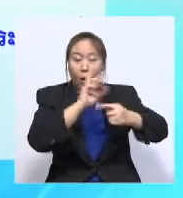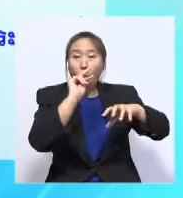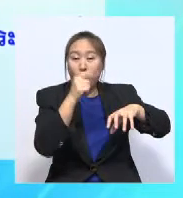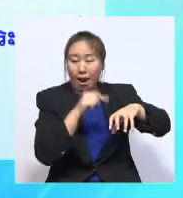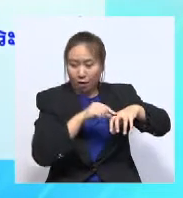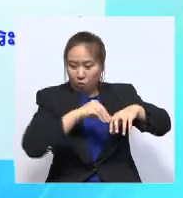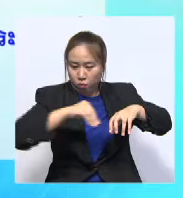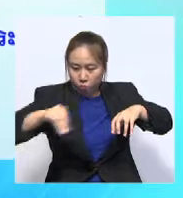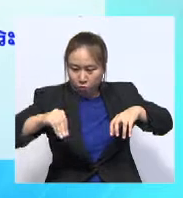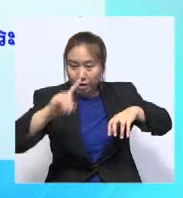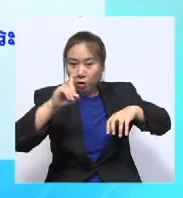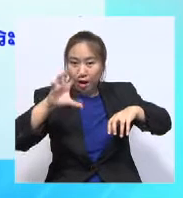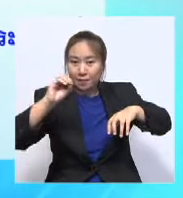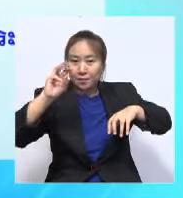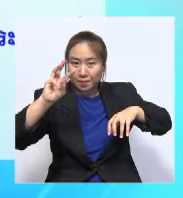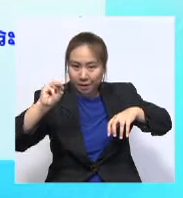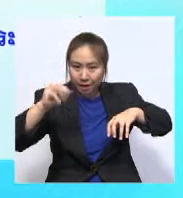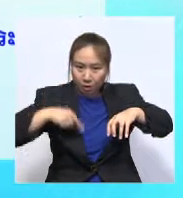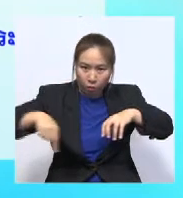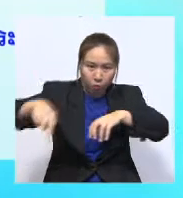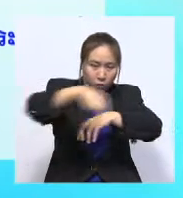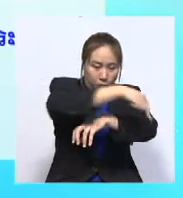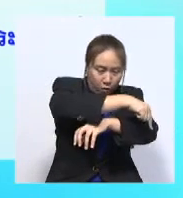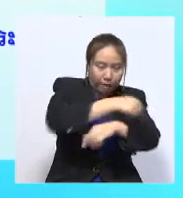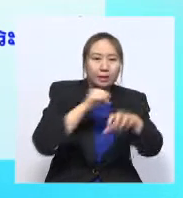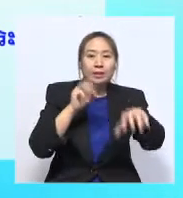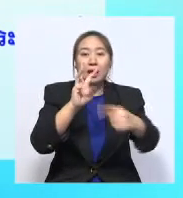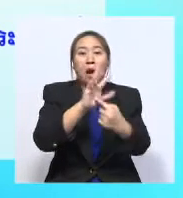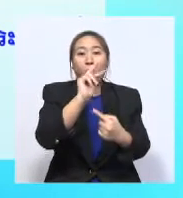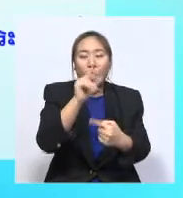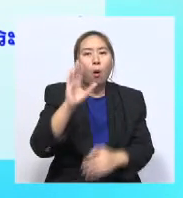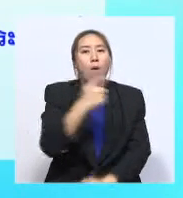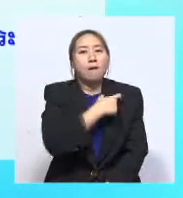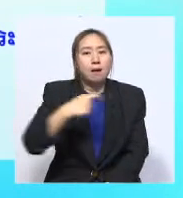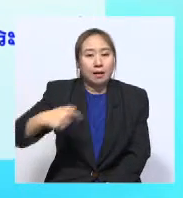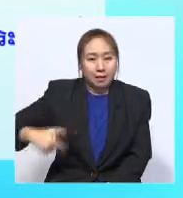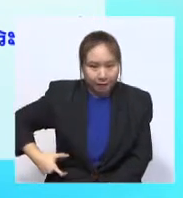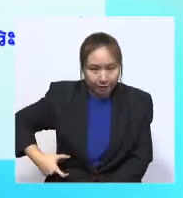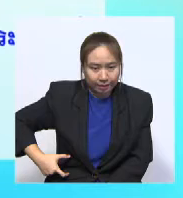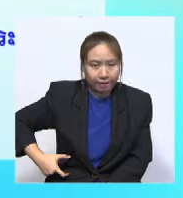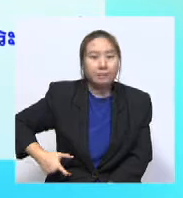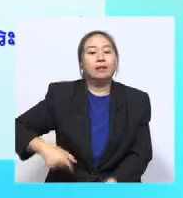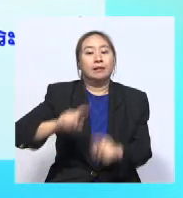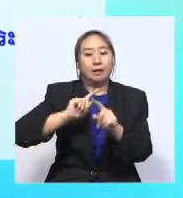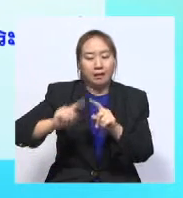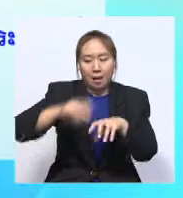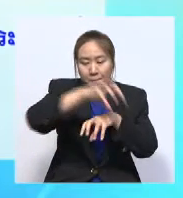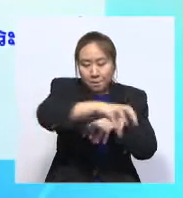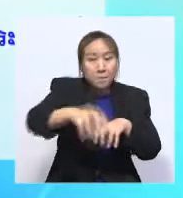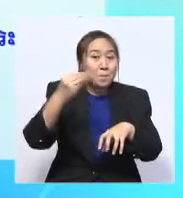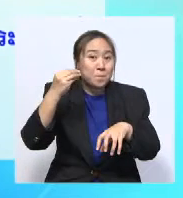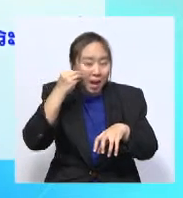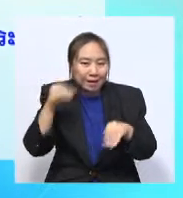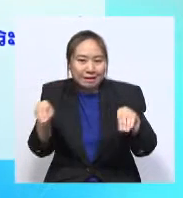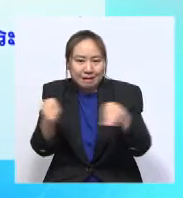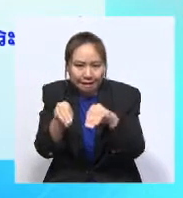ระบรมมหาราชวังพระราชวังของพระราชทายาทหรือของพระบรมวงศานุวงศ์ตั้งแต่สมเด็จเจ้าฟ้าขึ้นไปพระ